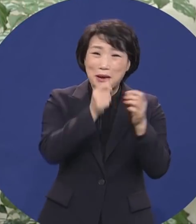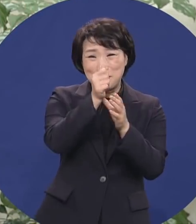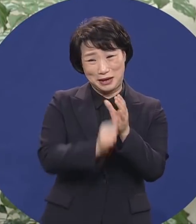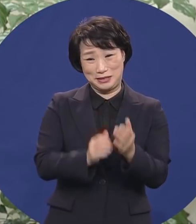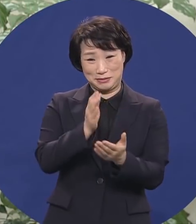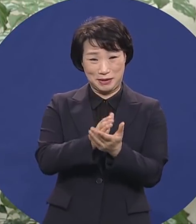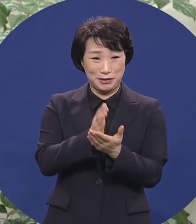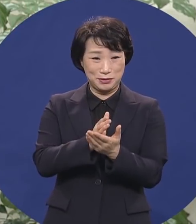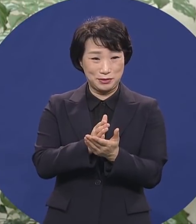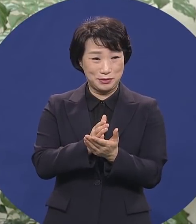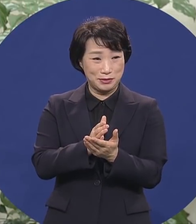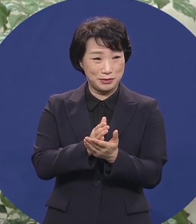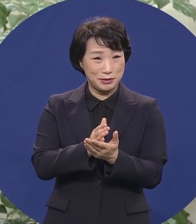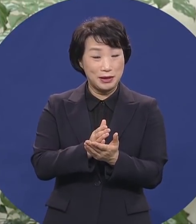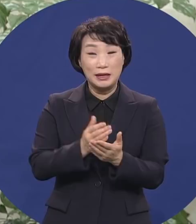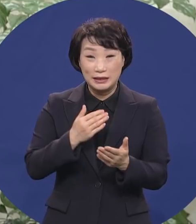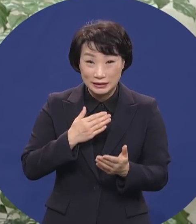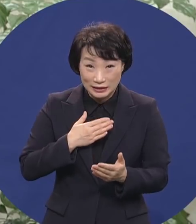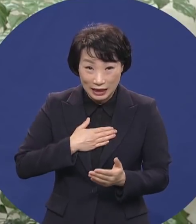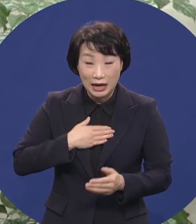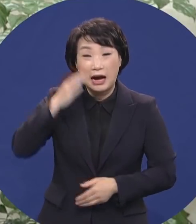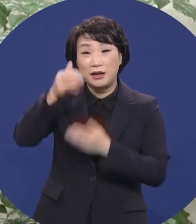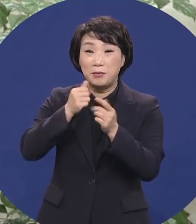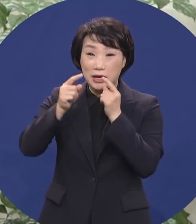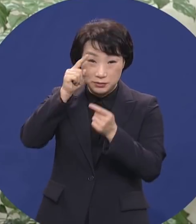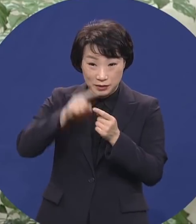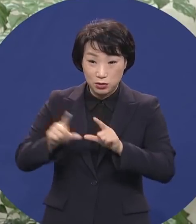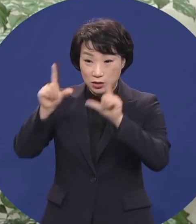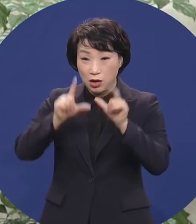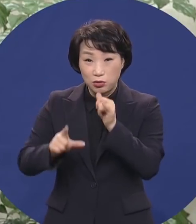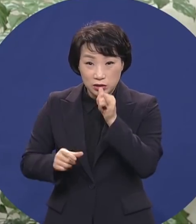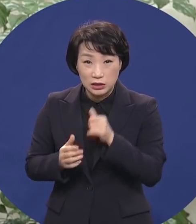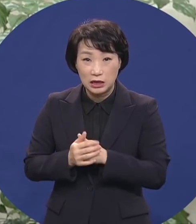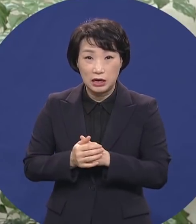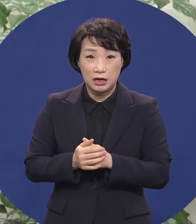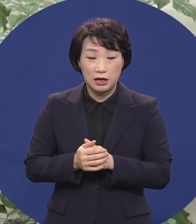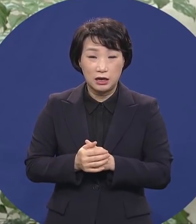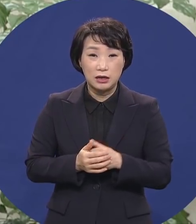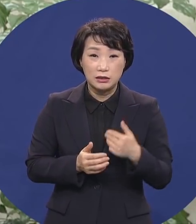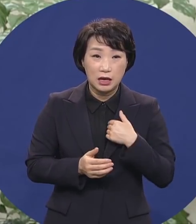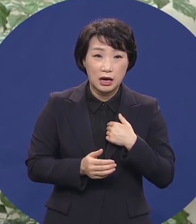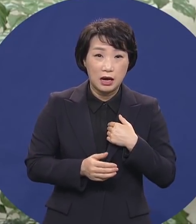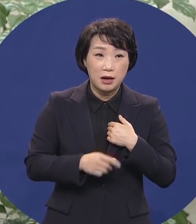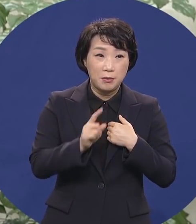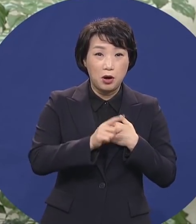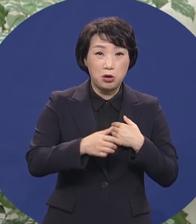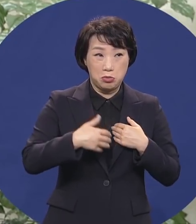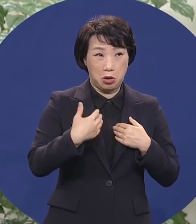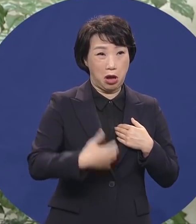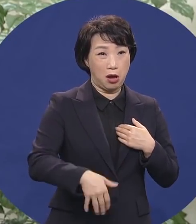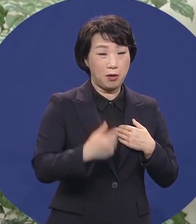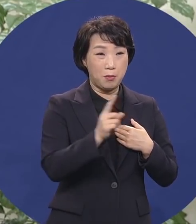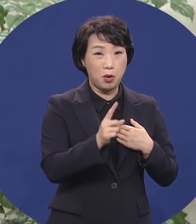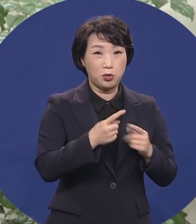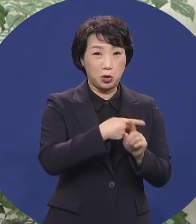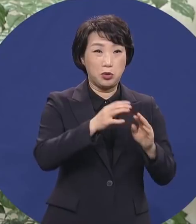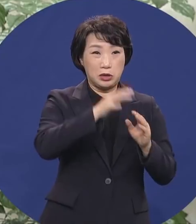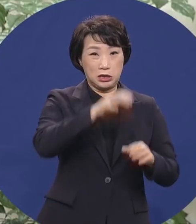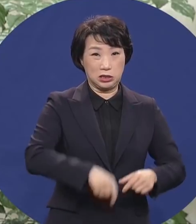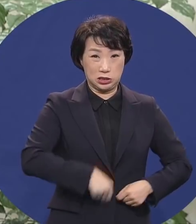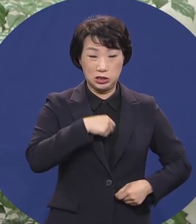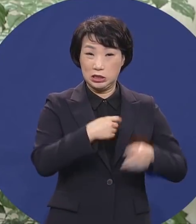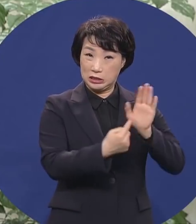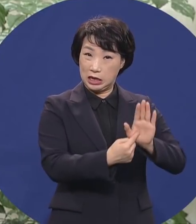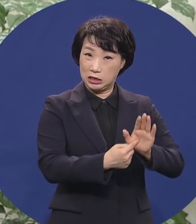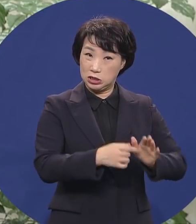말고 내가 하나님 말씀대로 사는가, 내가 대단한 존재였던 교회에서 내 의